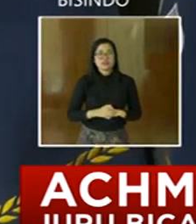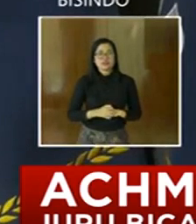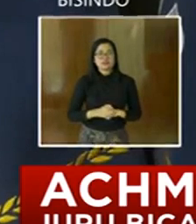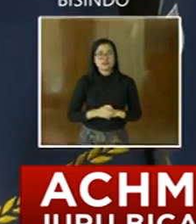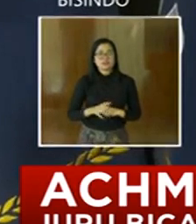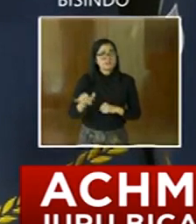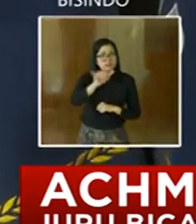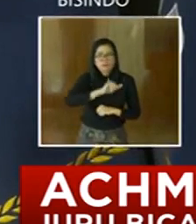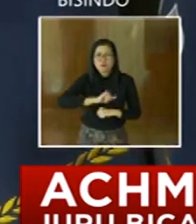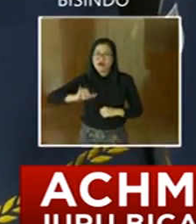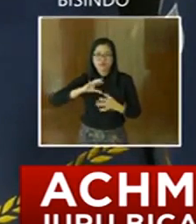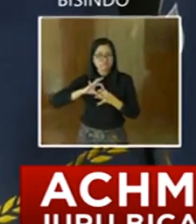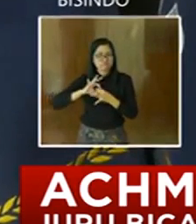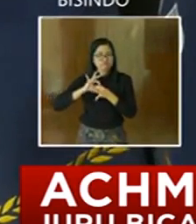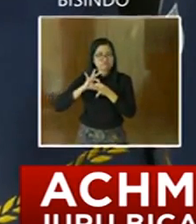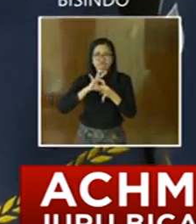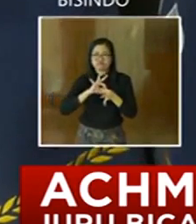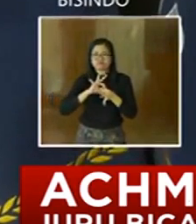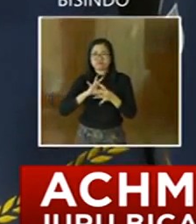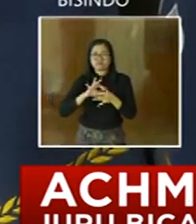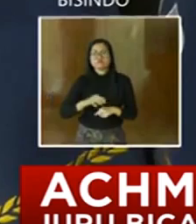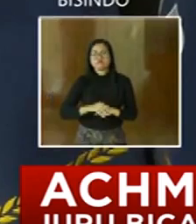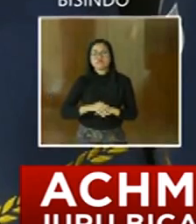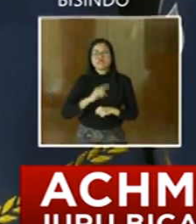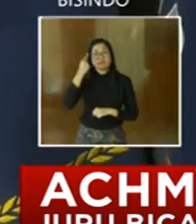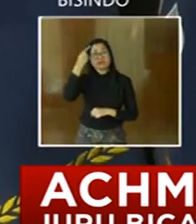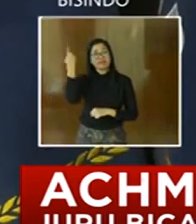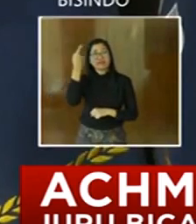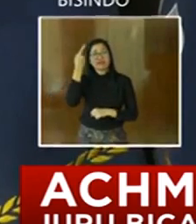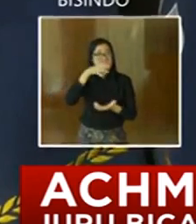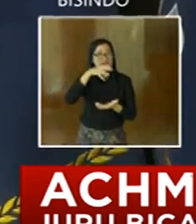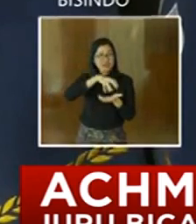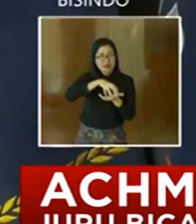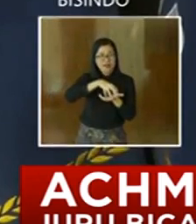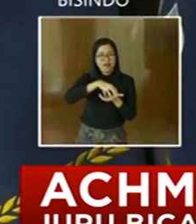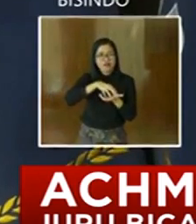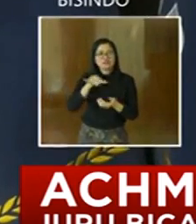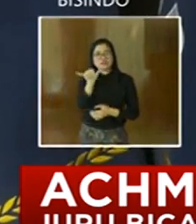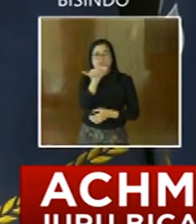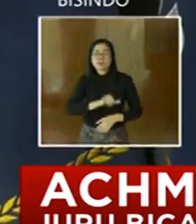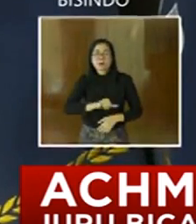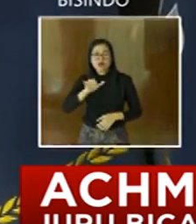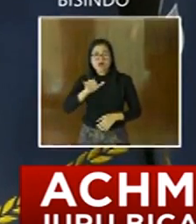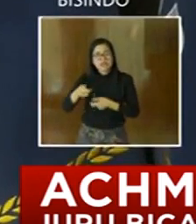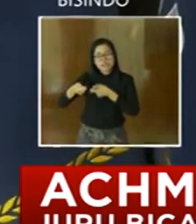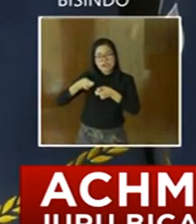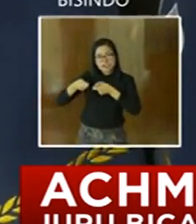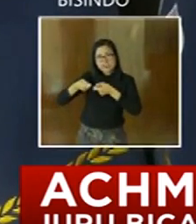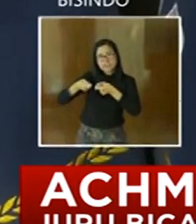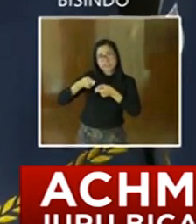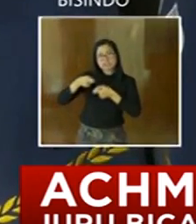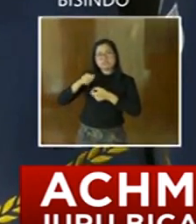bersama dengan unsur kesehatan yang ada di pemerintah daerah dan sebagainya bisa bersama-sama untuk mengendalikan